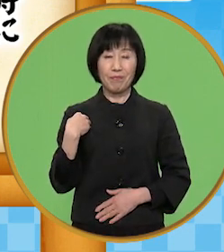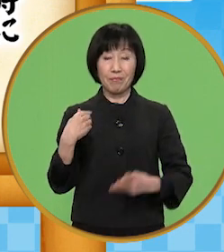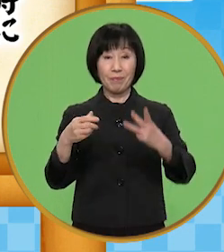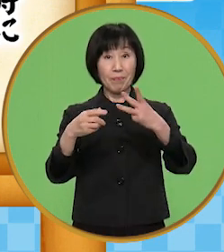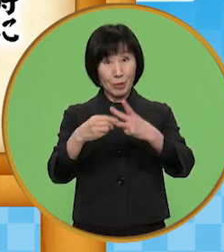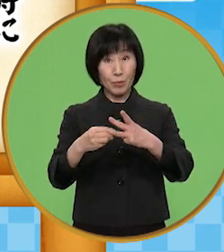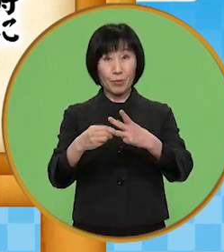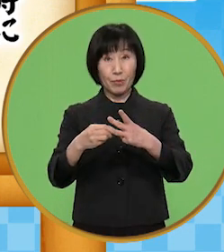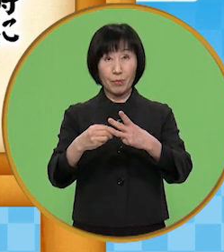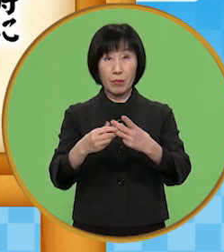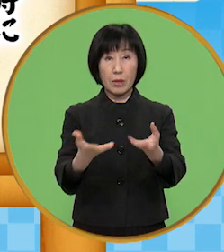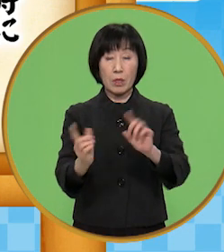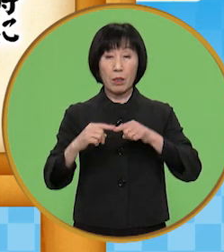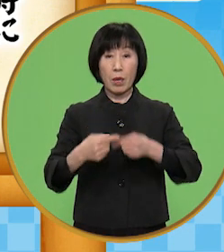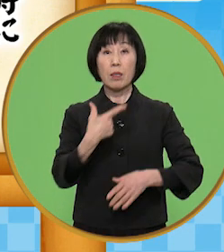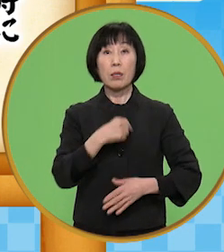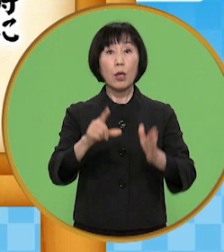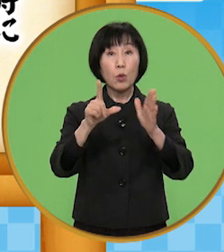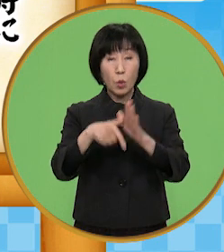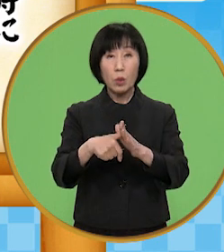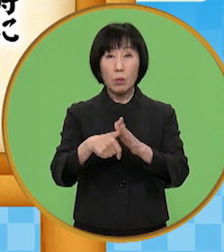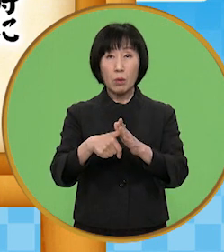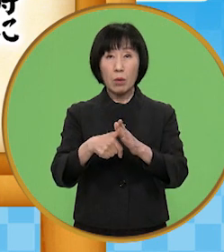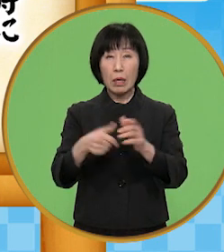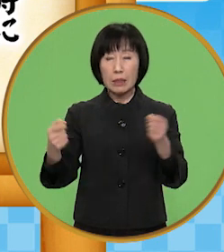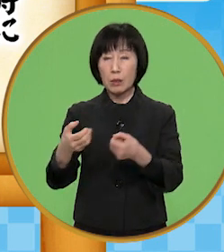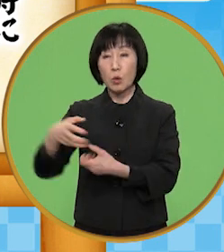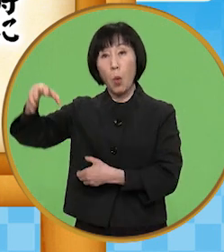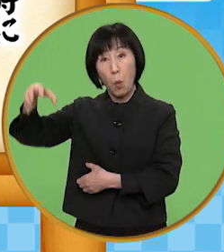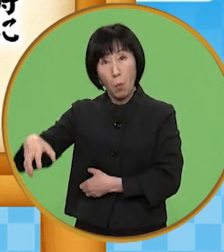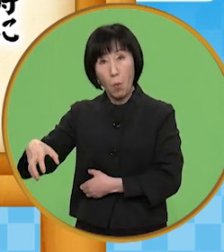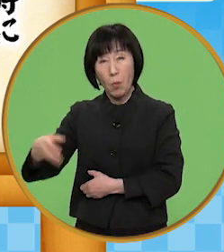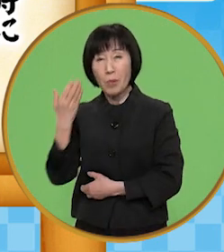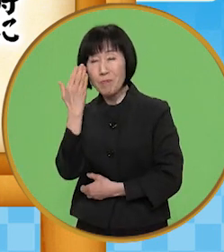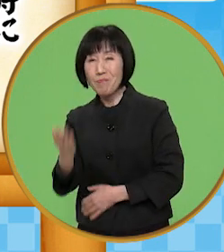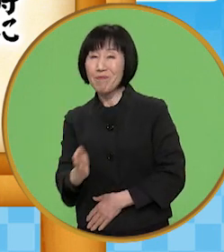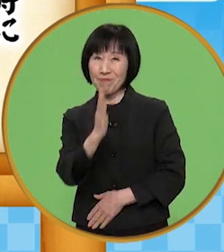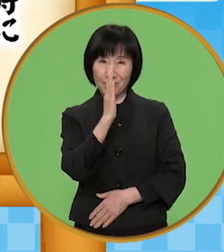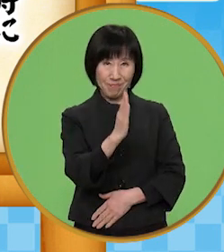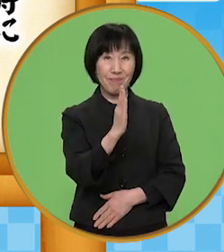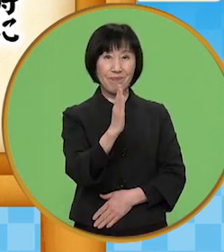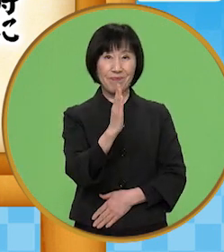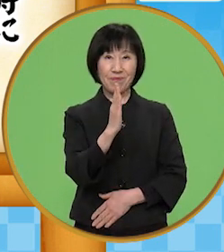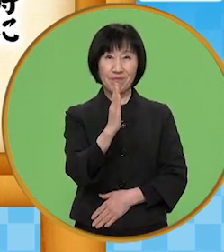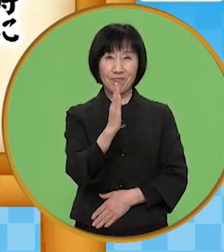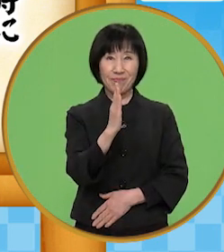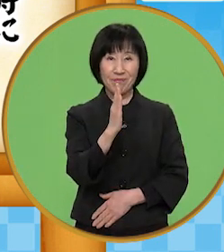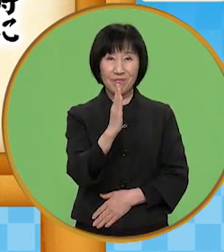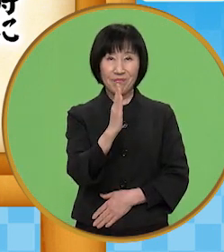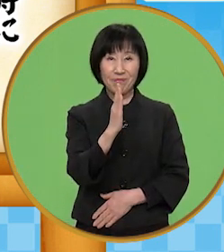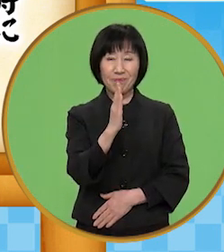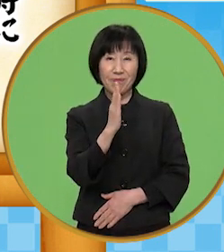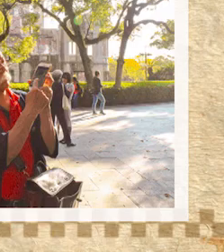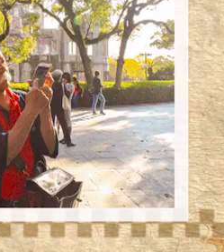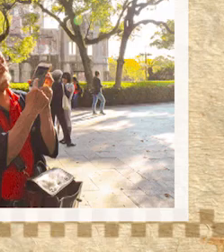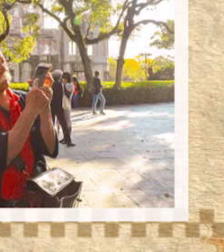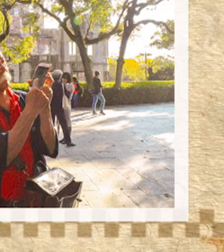することができるぞ。3つ、消防団に入りたい場合は最寄りの消防署へ問い合わせるのじ